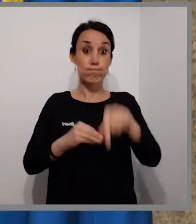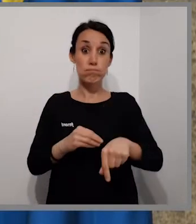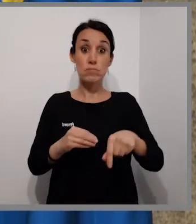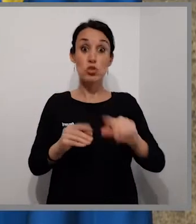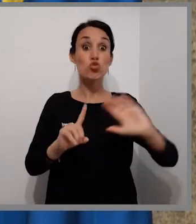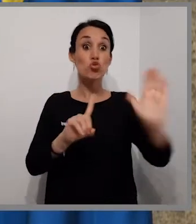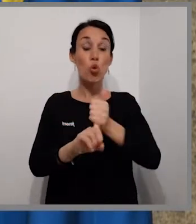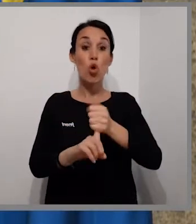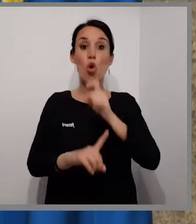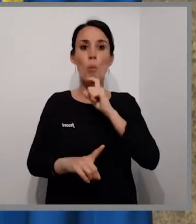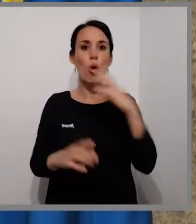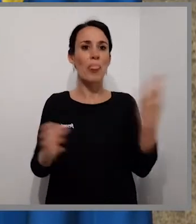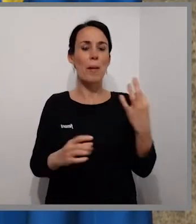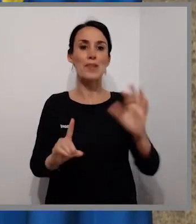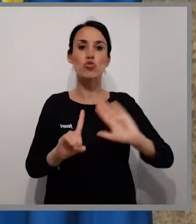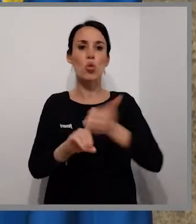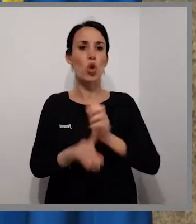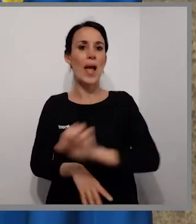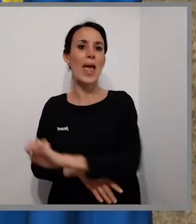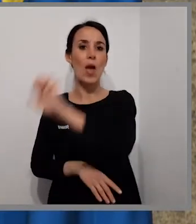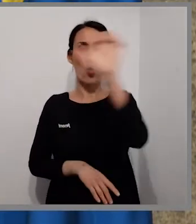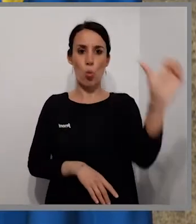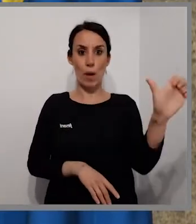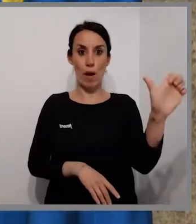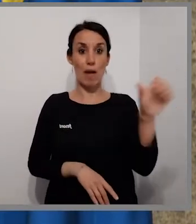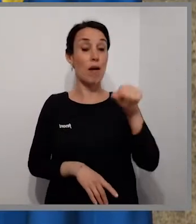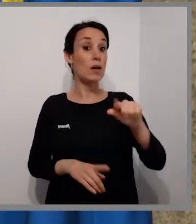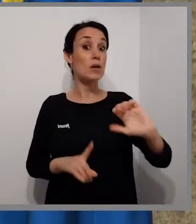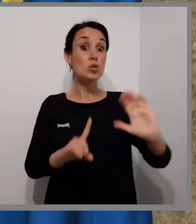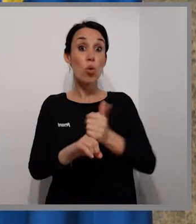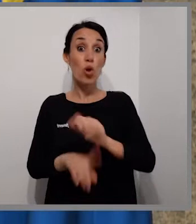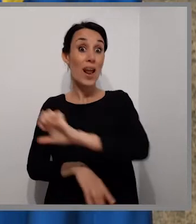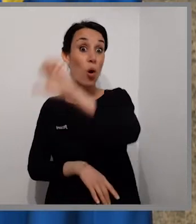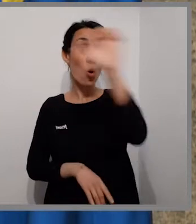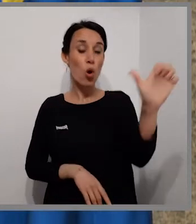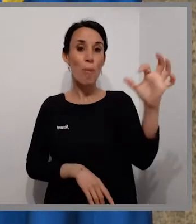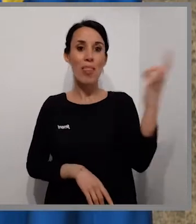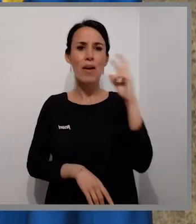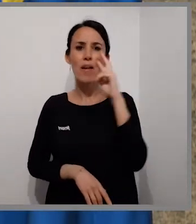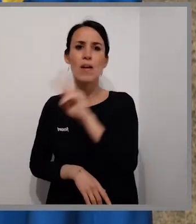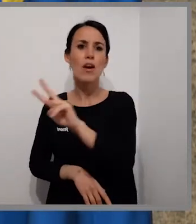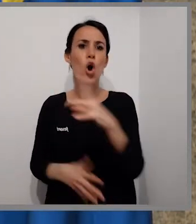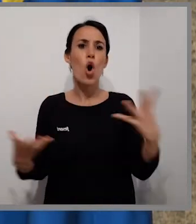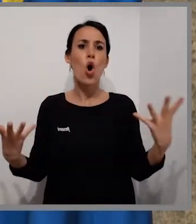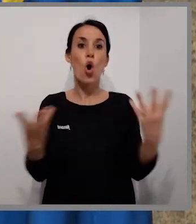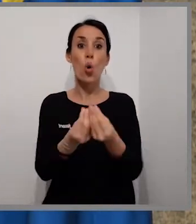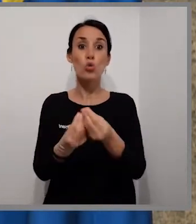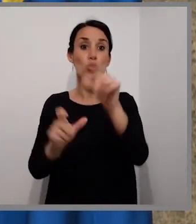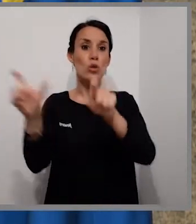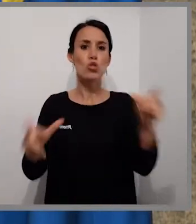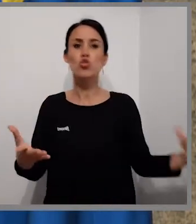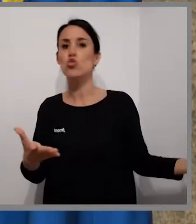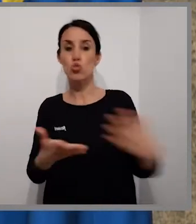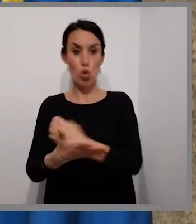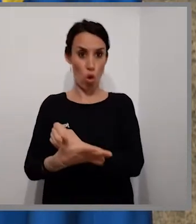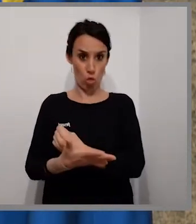l'eixida a aquesta situació ha de ser una eixida europea, una eixida en la que Europa mire a tot el conjunt de